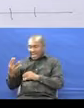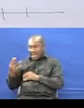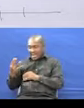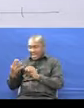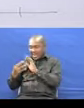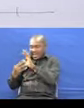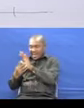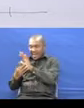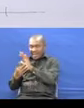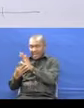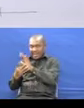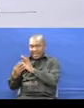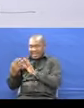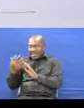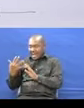4 ya 8.